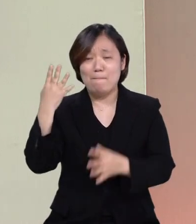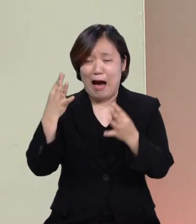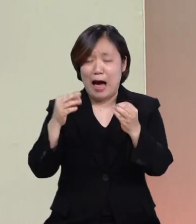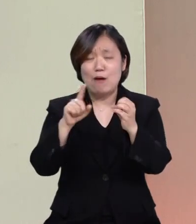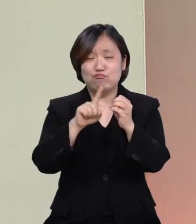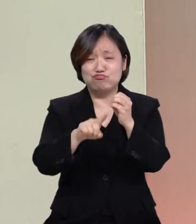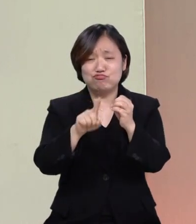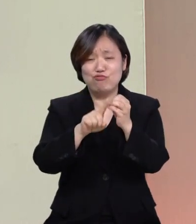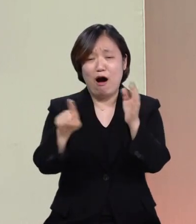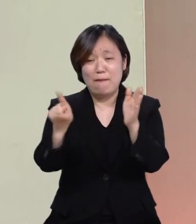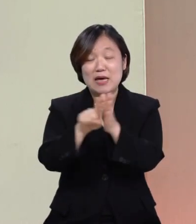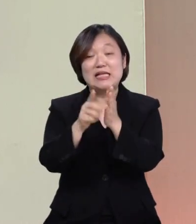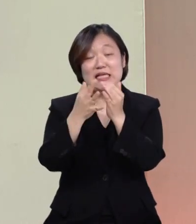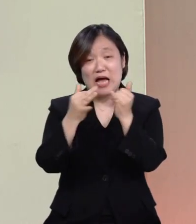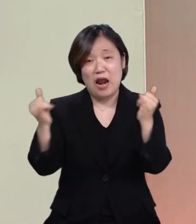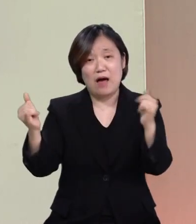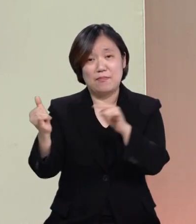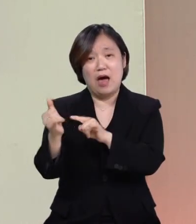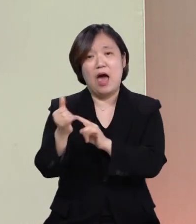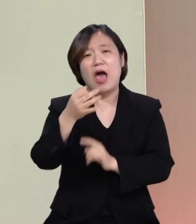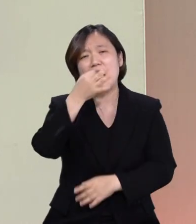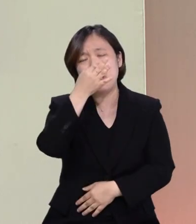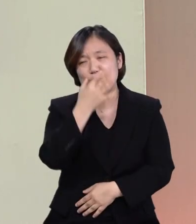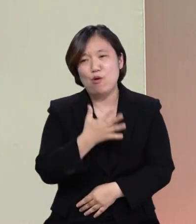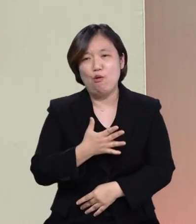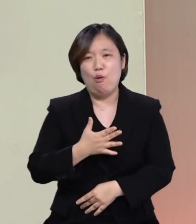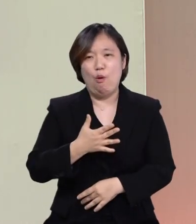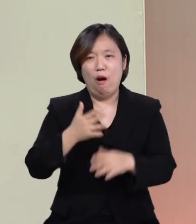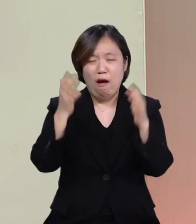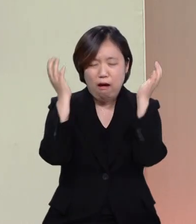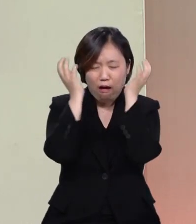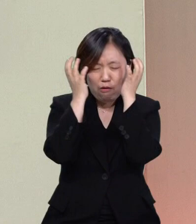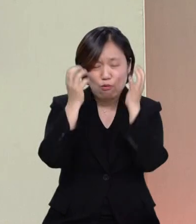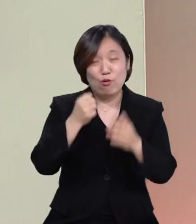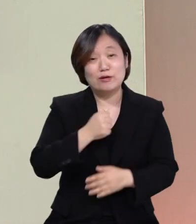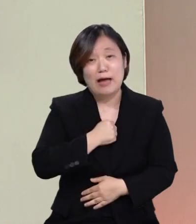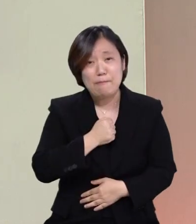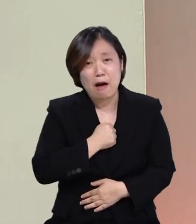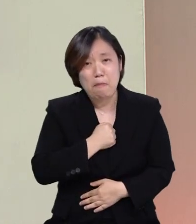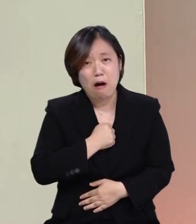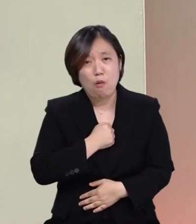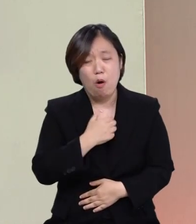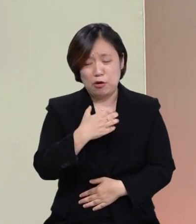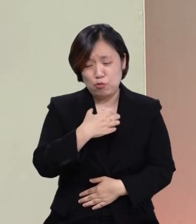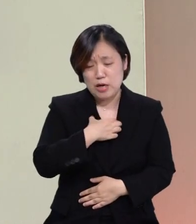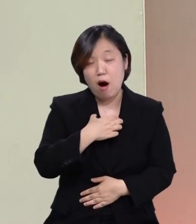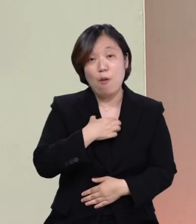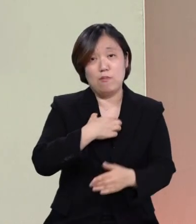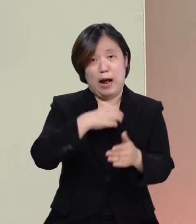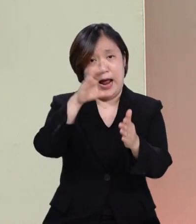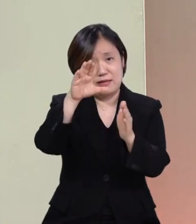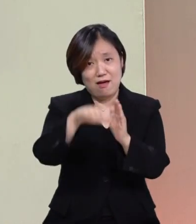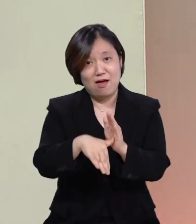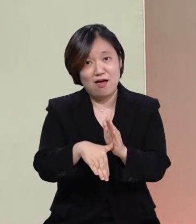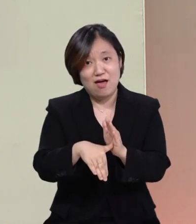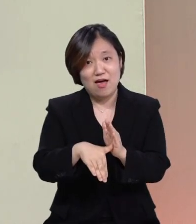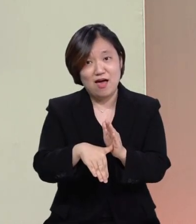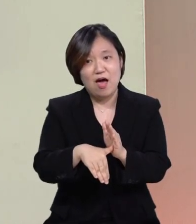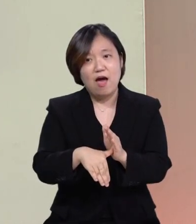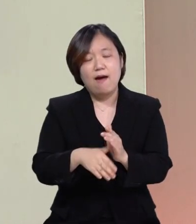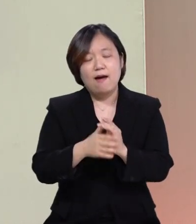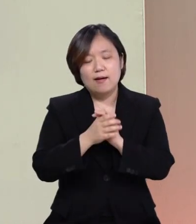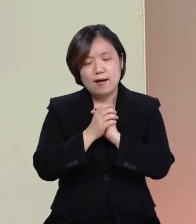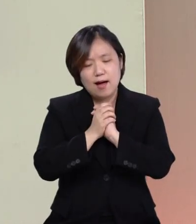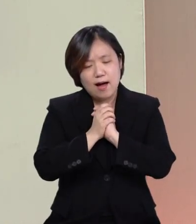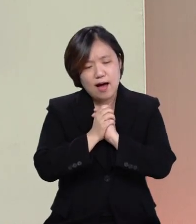불자님들이 힘들고 괴롭고 답답하고 위급한 상황에 이르렀을 때